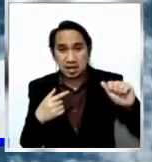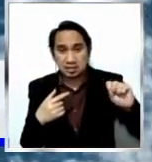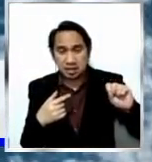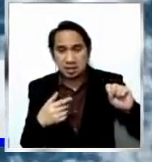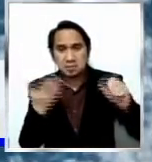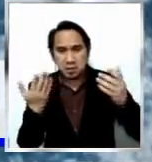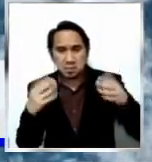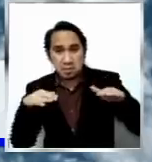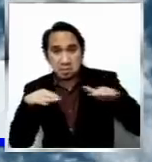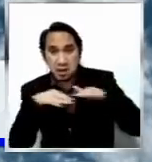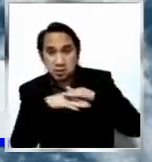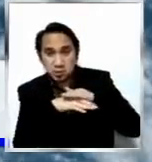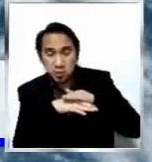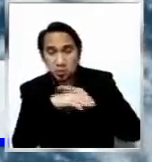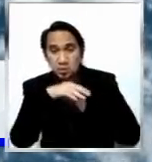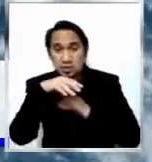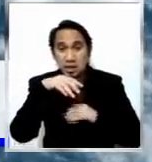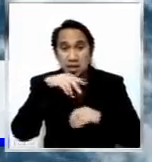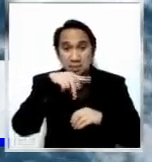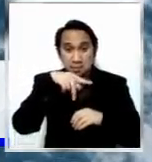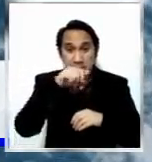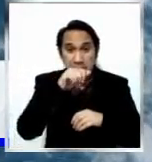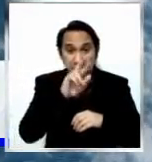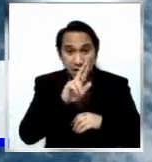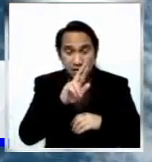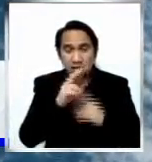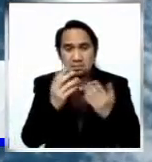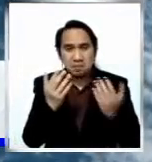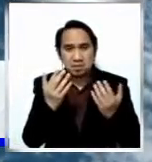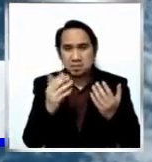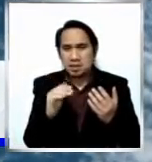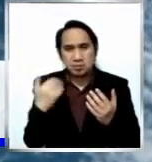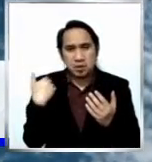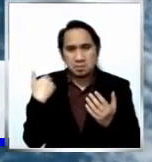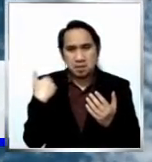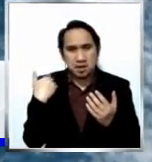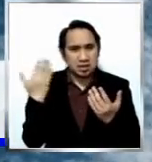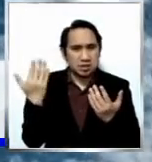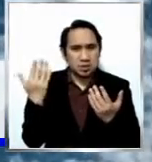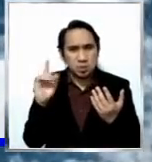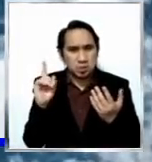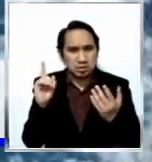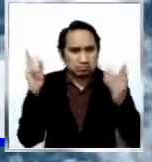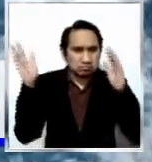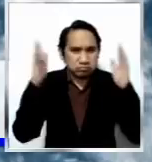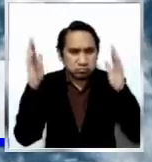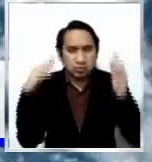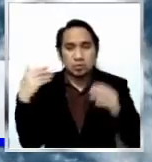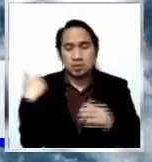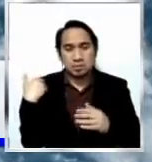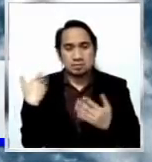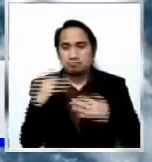hapon. Pero sa ngayon, mababa ang chance na itong maging bagyo at wala pang epekto sa anumang bahagi ng bansa.